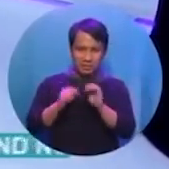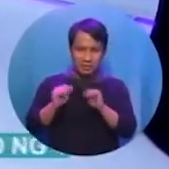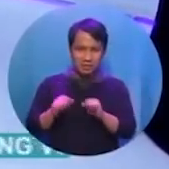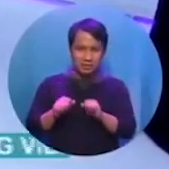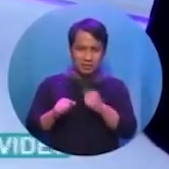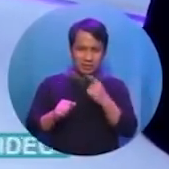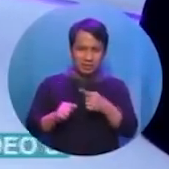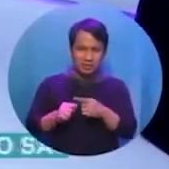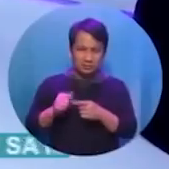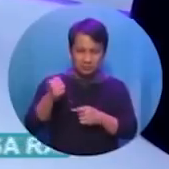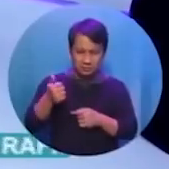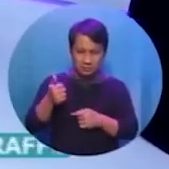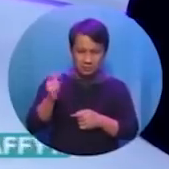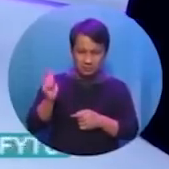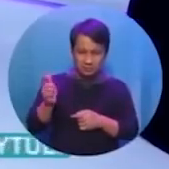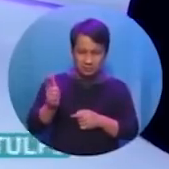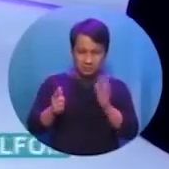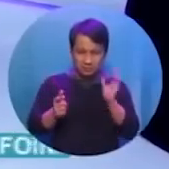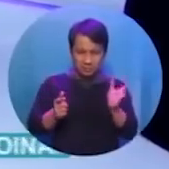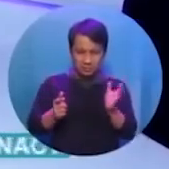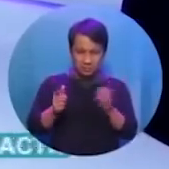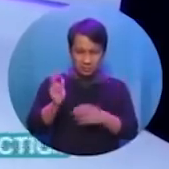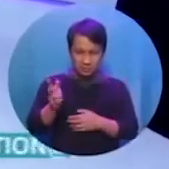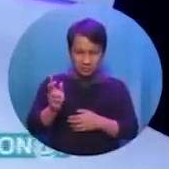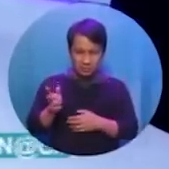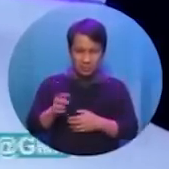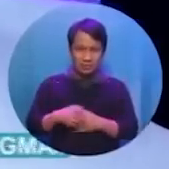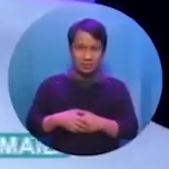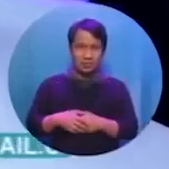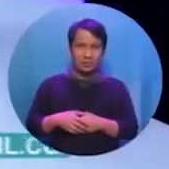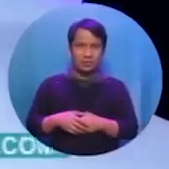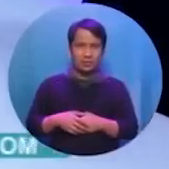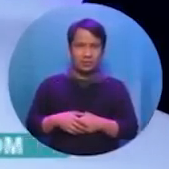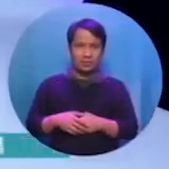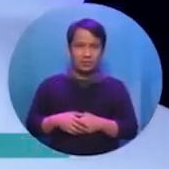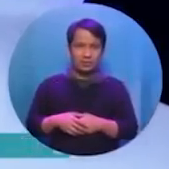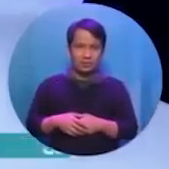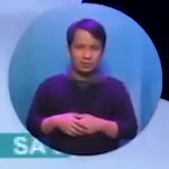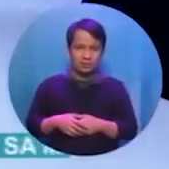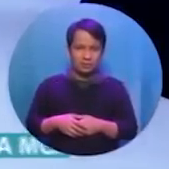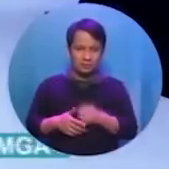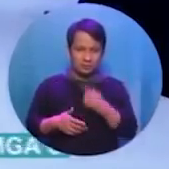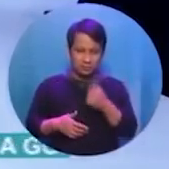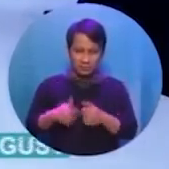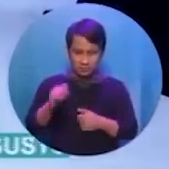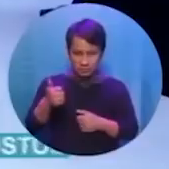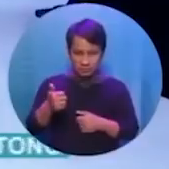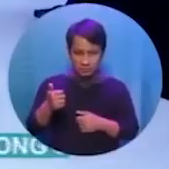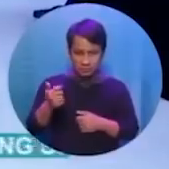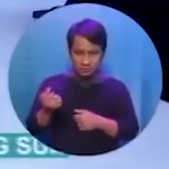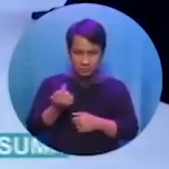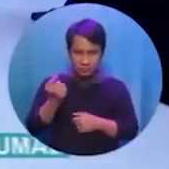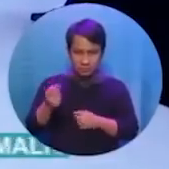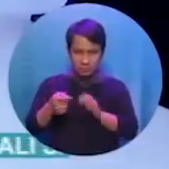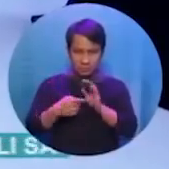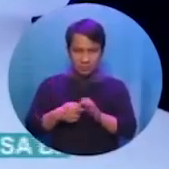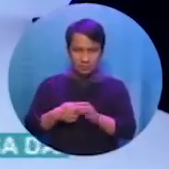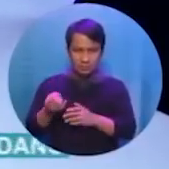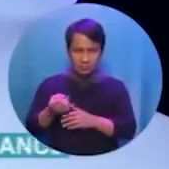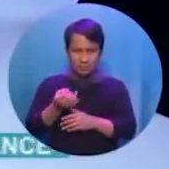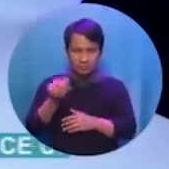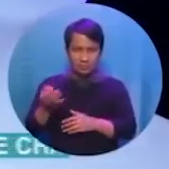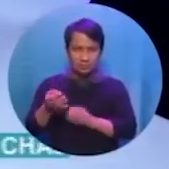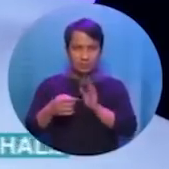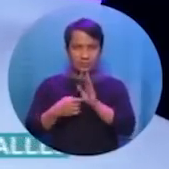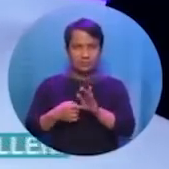Okay, so yung 10 maging 20. Yung 15 maging 30. Nakuha yung 15. Yung 10 lang, at saka ito, kung saka sakali. Sige, dial.